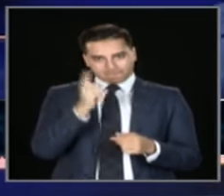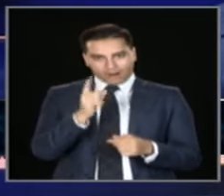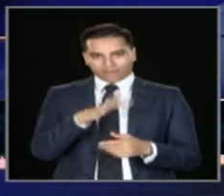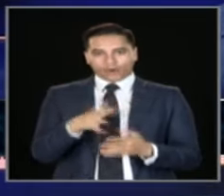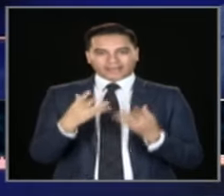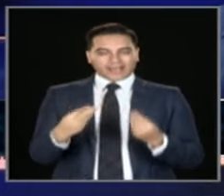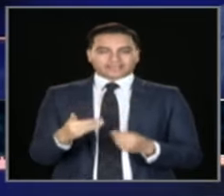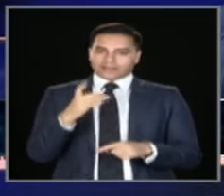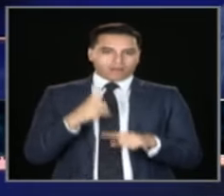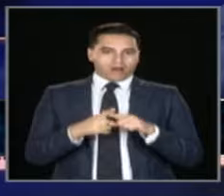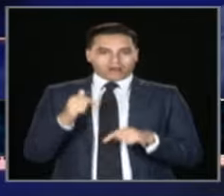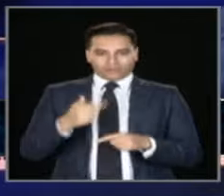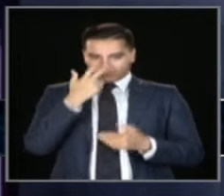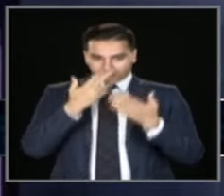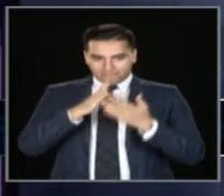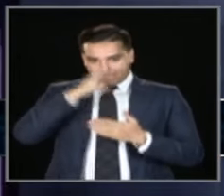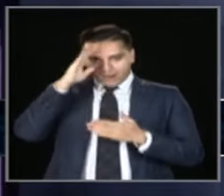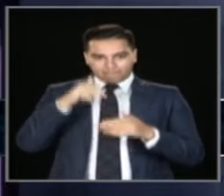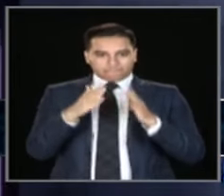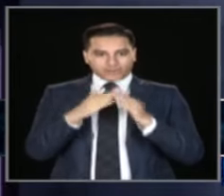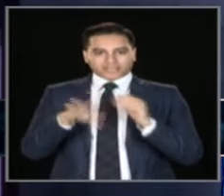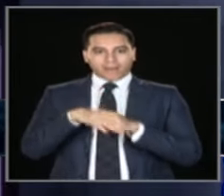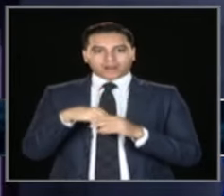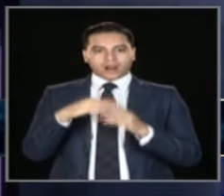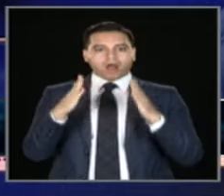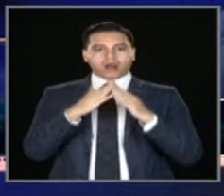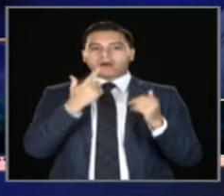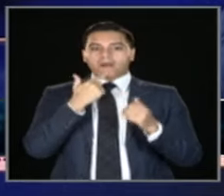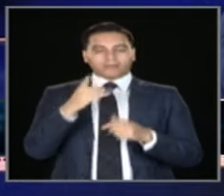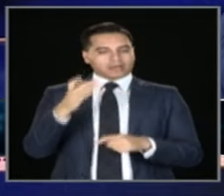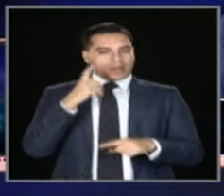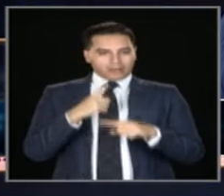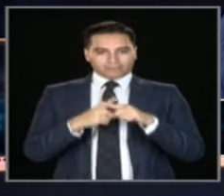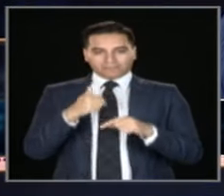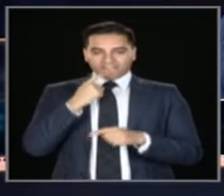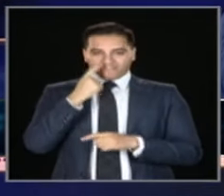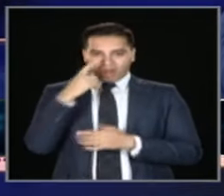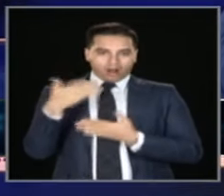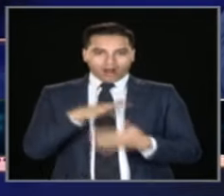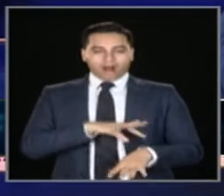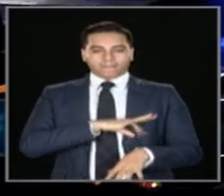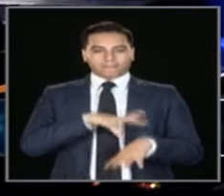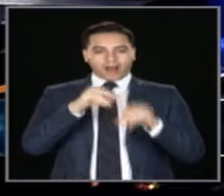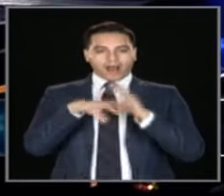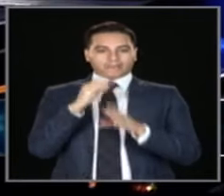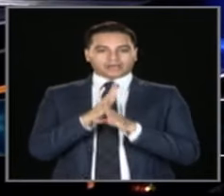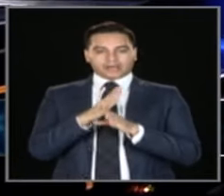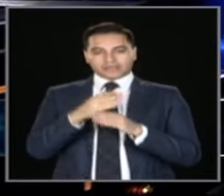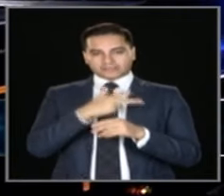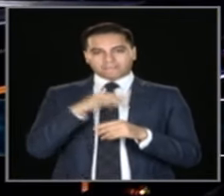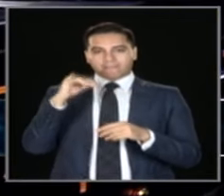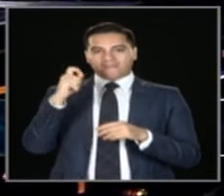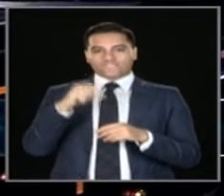ملك مصري تم بناء الهرم الأحمر؟ زوسر. غلط. فنان راحل قام بدور محفوظة بطائية في